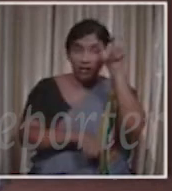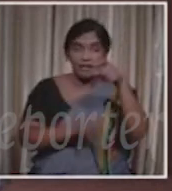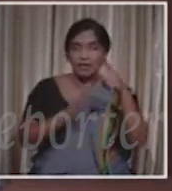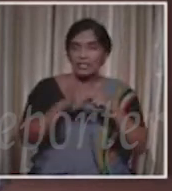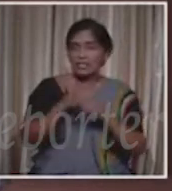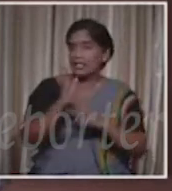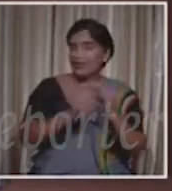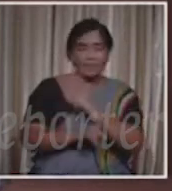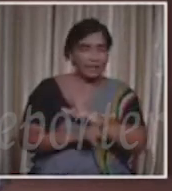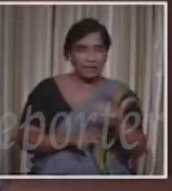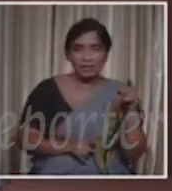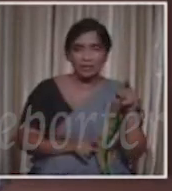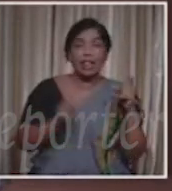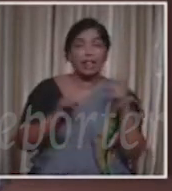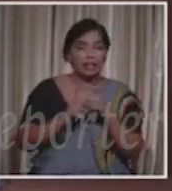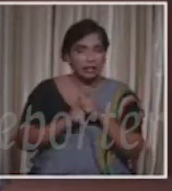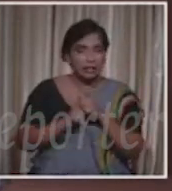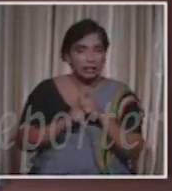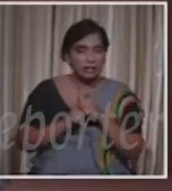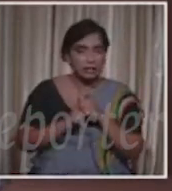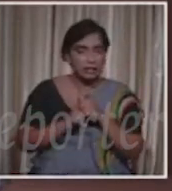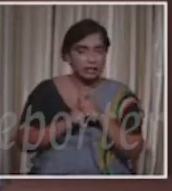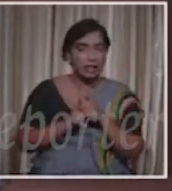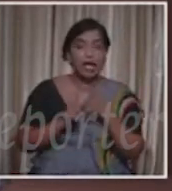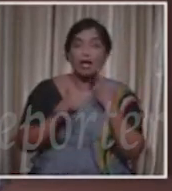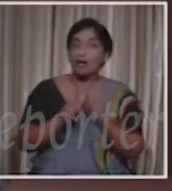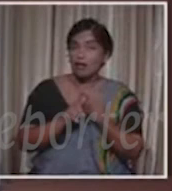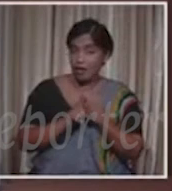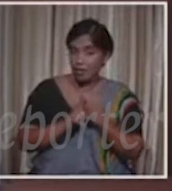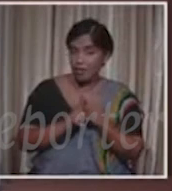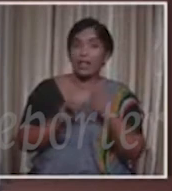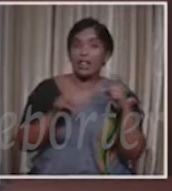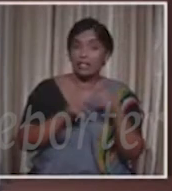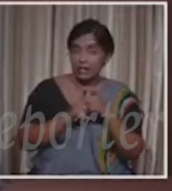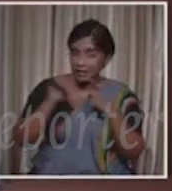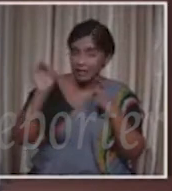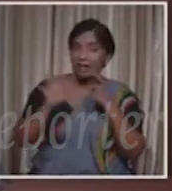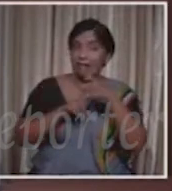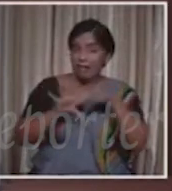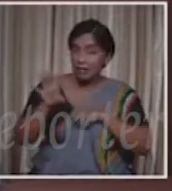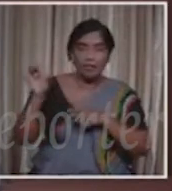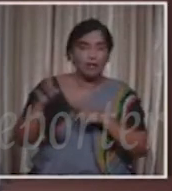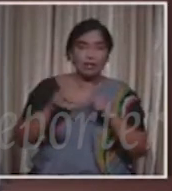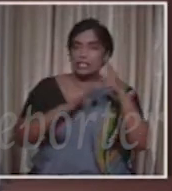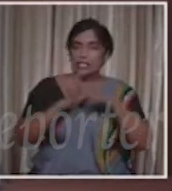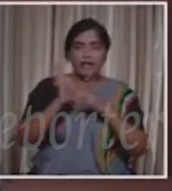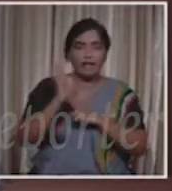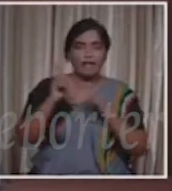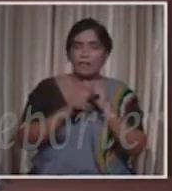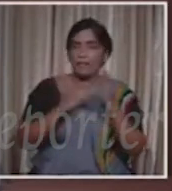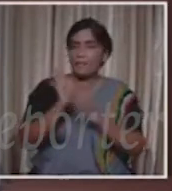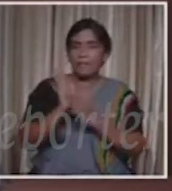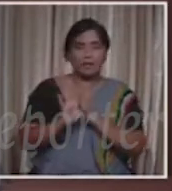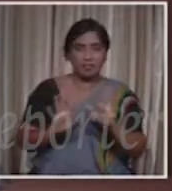නෙවෙයි. දෙවුන්දර කඹුරු පිටිය දෙනියාය අත්අඩංගුවට අරන් තියෙන කිසියෙක් ජනතා විමුක්ති පෙරමුණේ සමාජිකයක් නෙවෙයි.